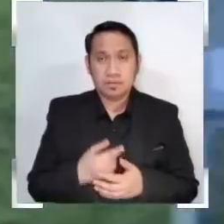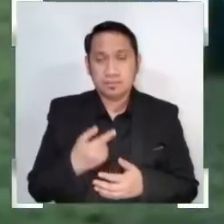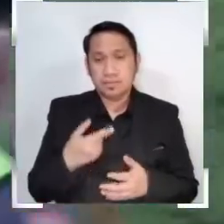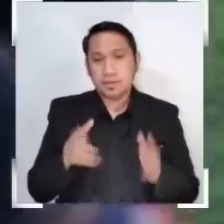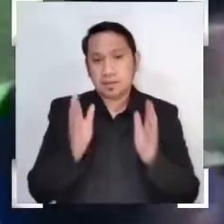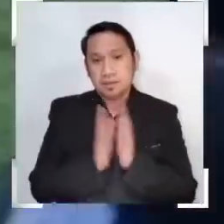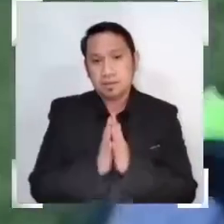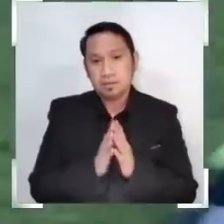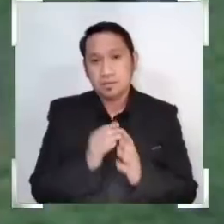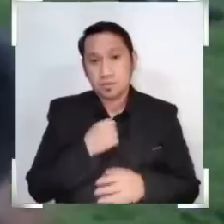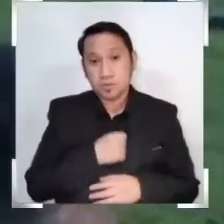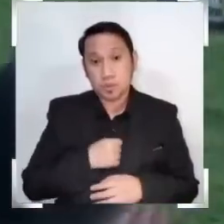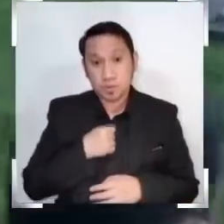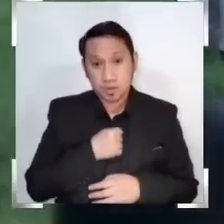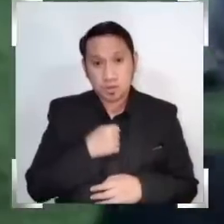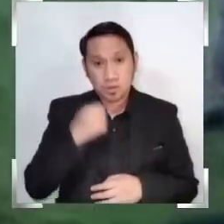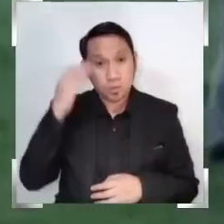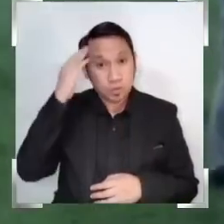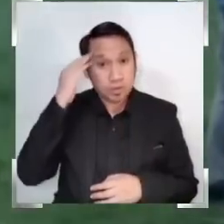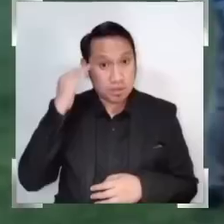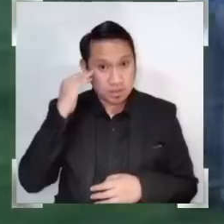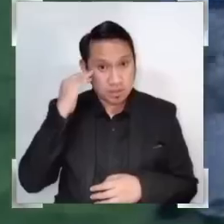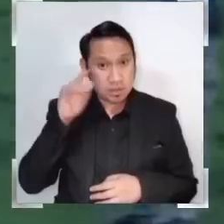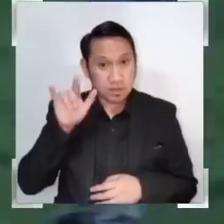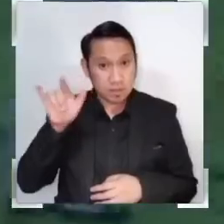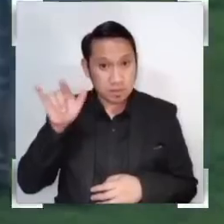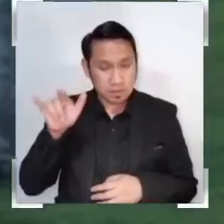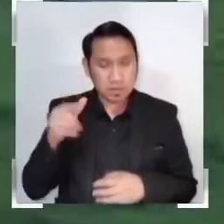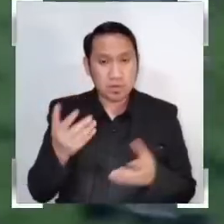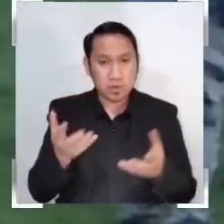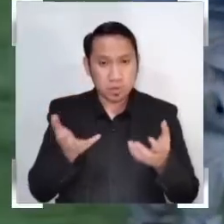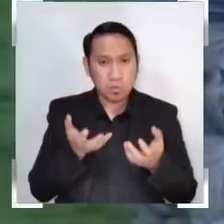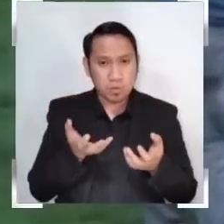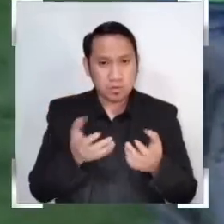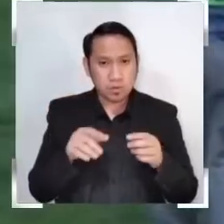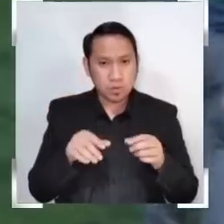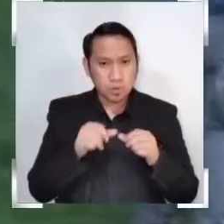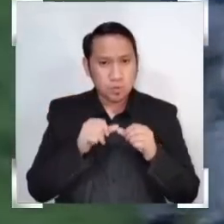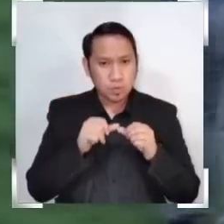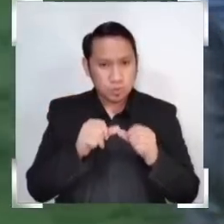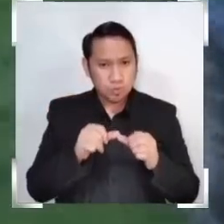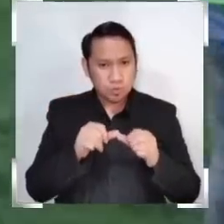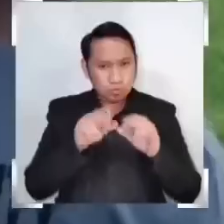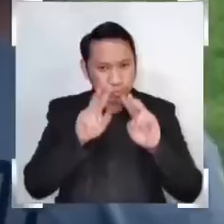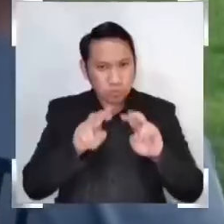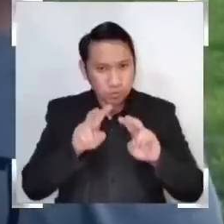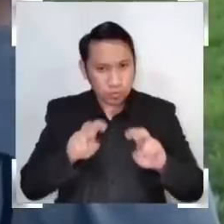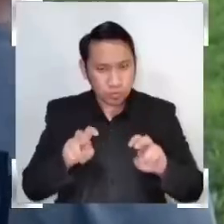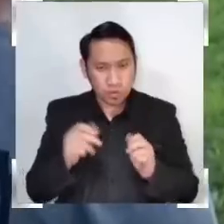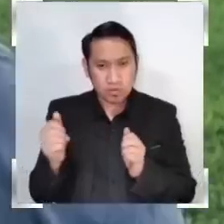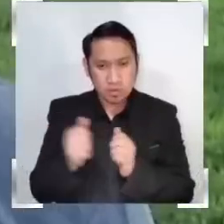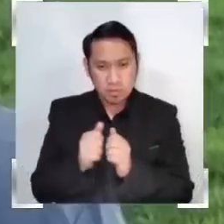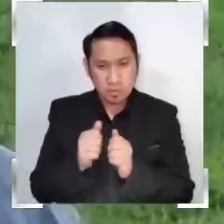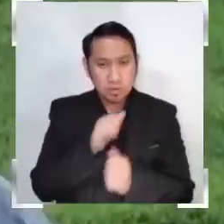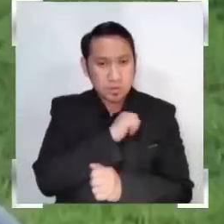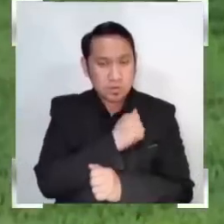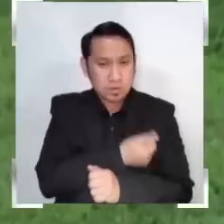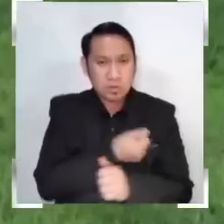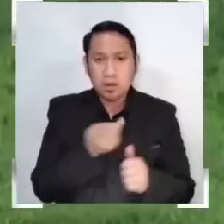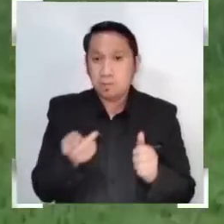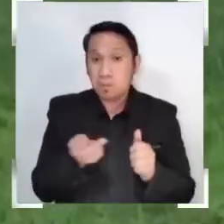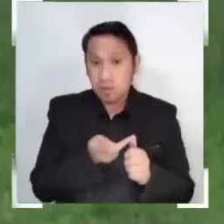Air. Magsasagawa raw sila ng masusing investigasyon katuwang ang mga lokal na otoridad. Prioridad daw nila